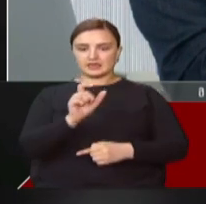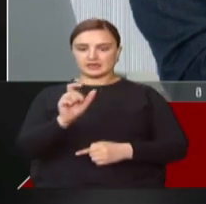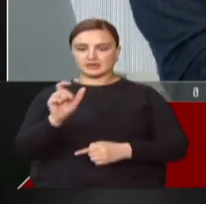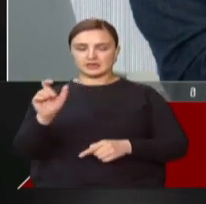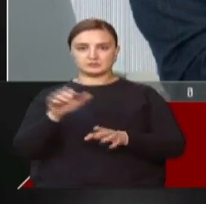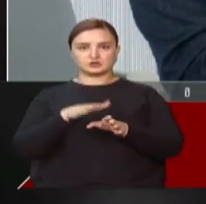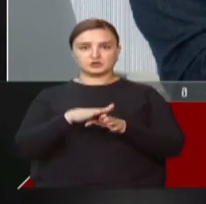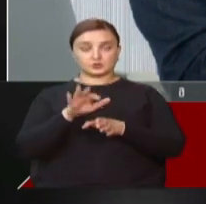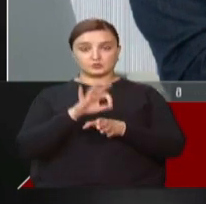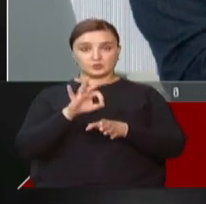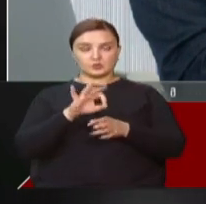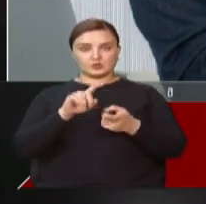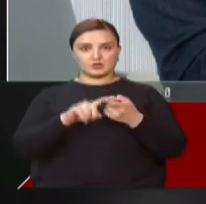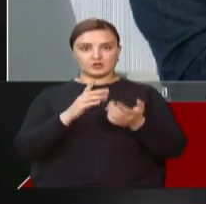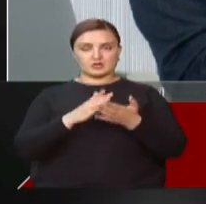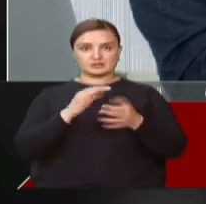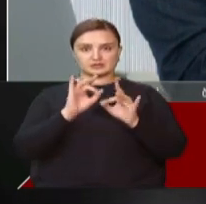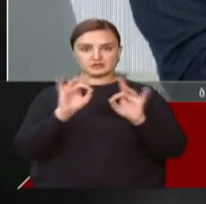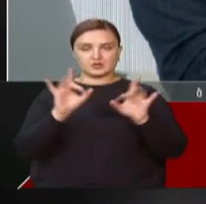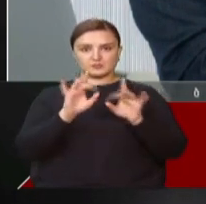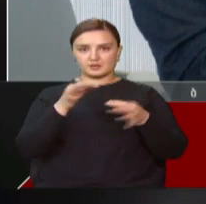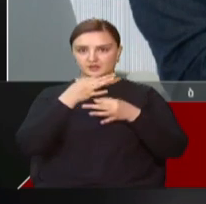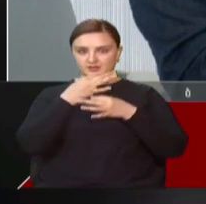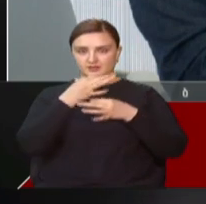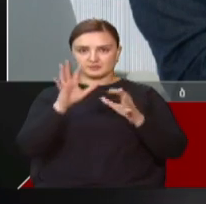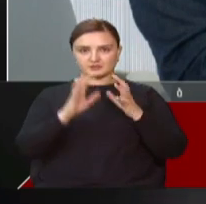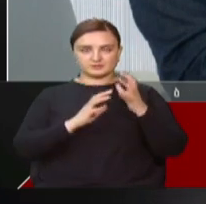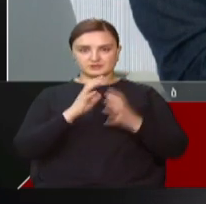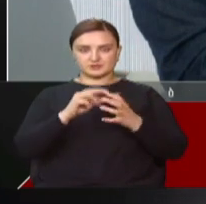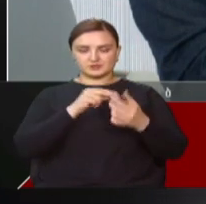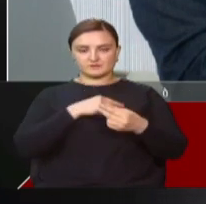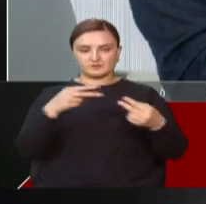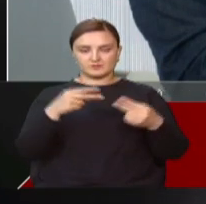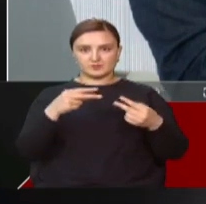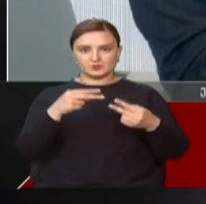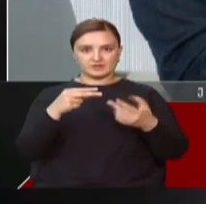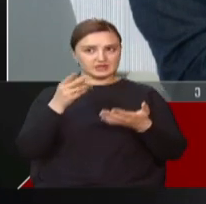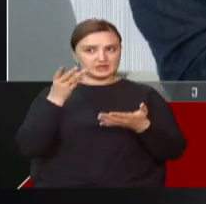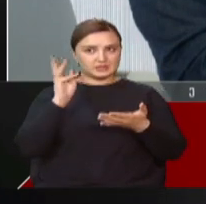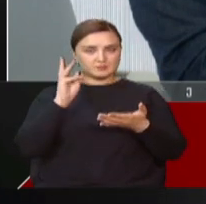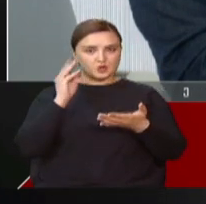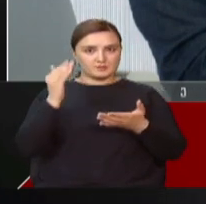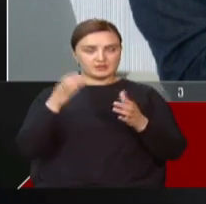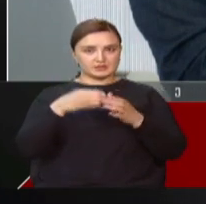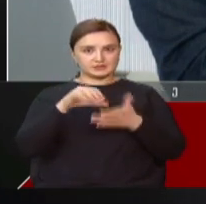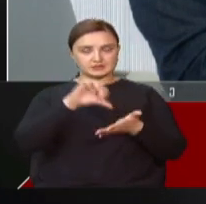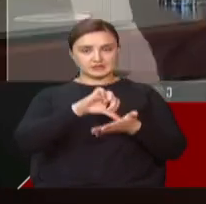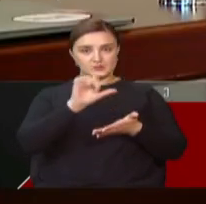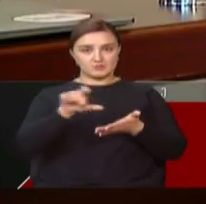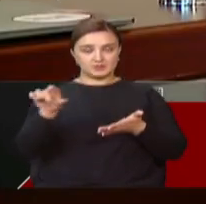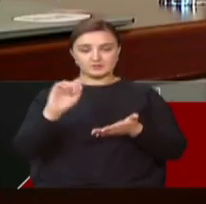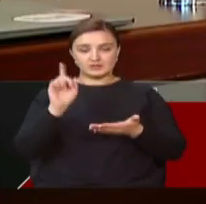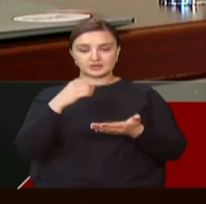თითეული ეტაპის შესახებ არის საუბარი ნებისმიერი ჩვენი საერთაშორისო პარტნიორების თუ დიპლომატიის წარმომადგენლებთან. რა თქმა